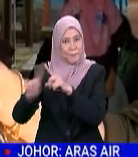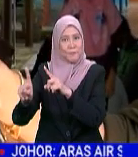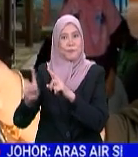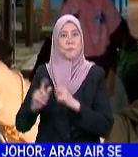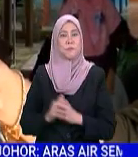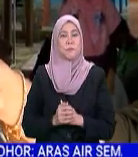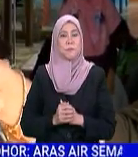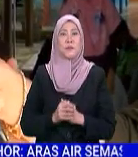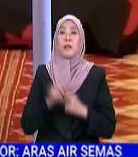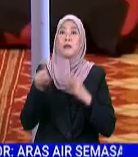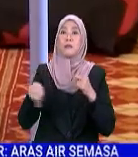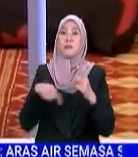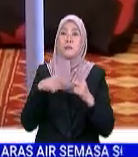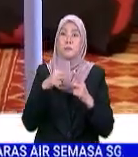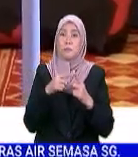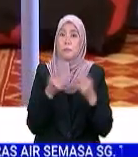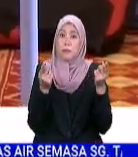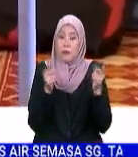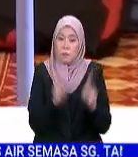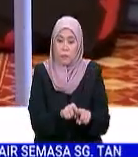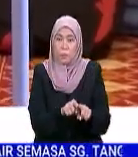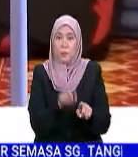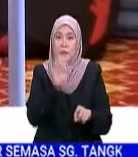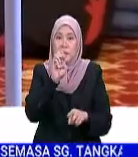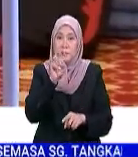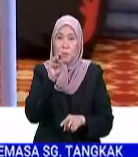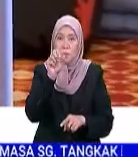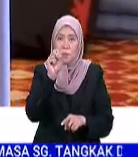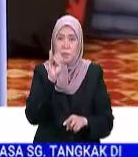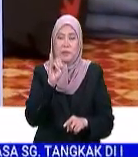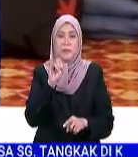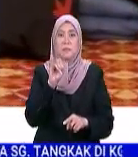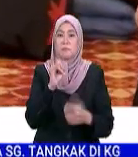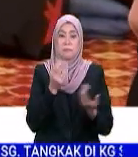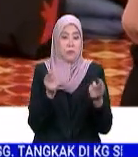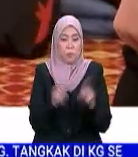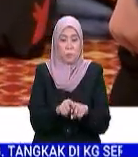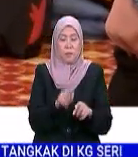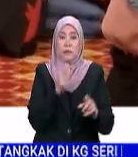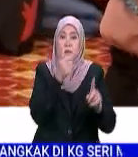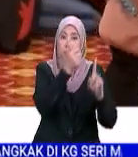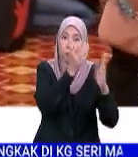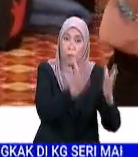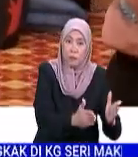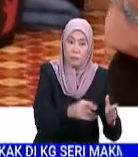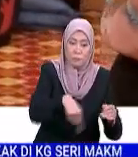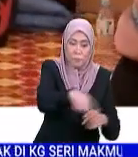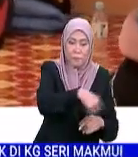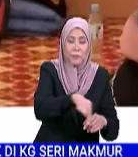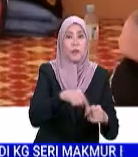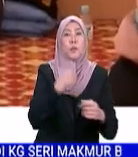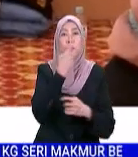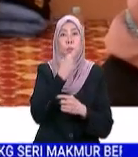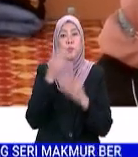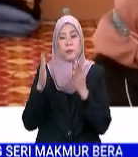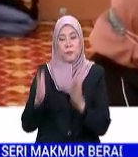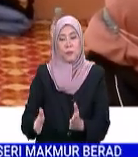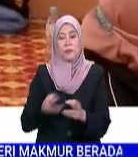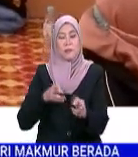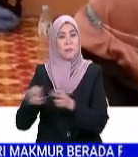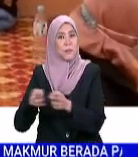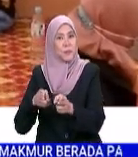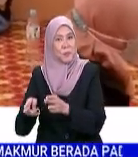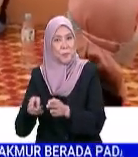Jadi bila berlaku ini bukan hanya kepada mangsa, tapi kita akan lihat kepada yang akan menguruskan, kan.